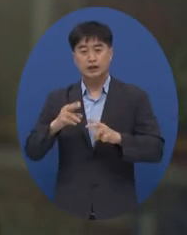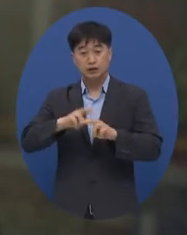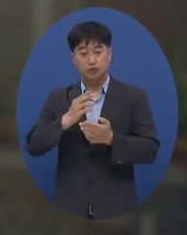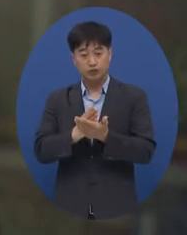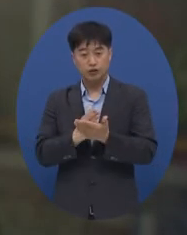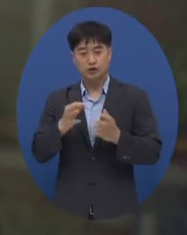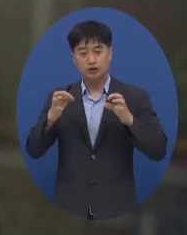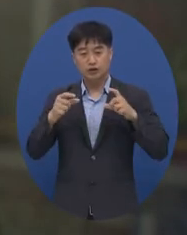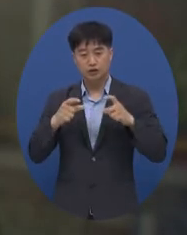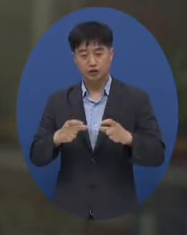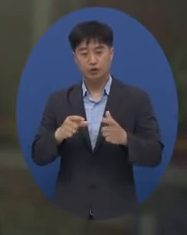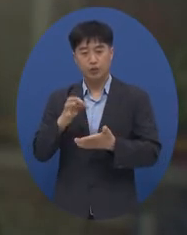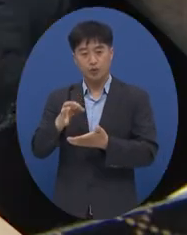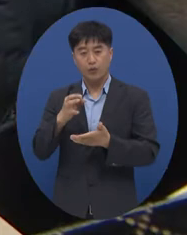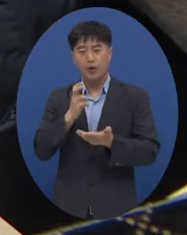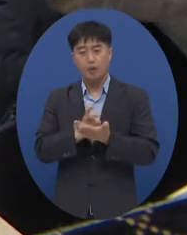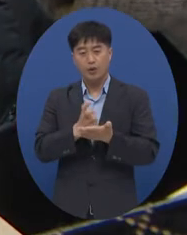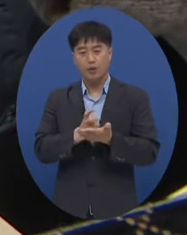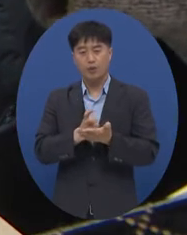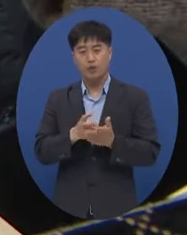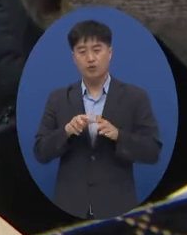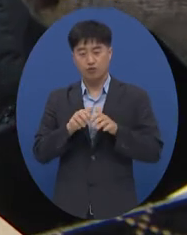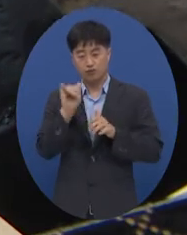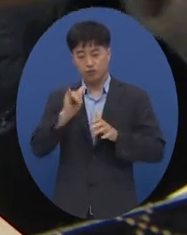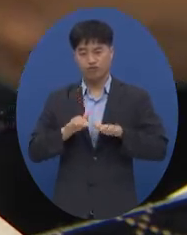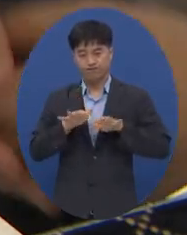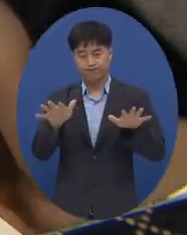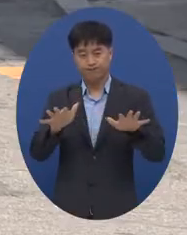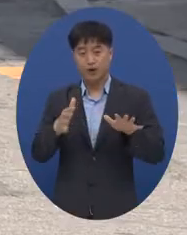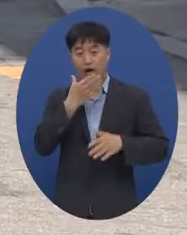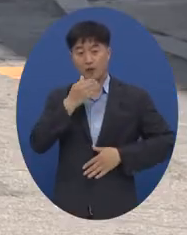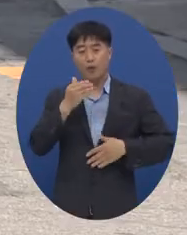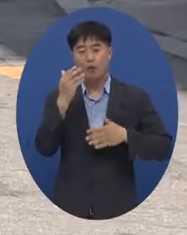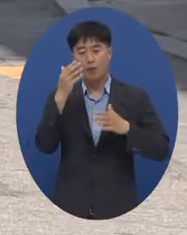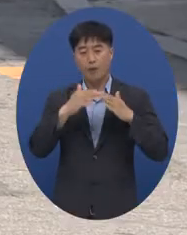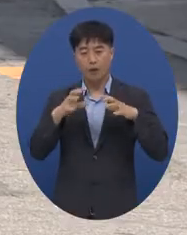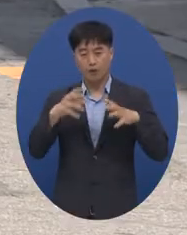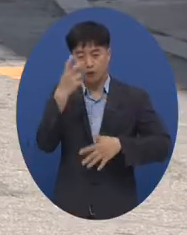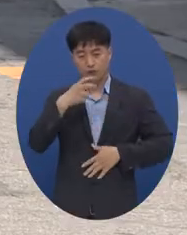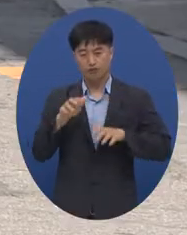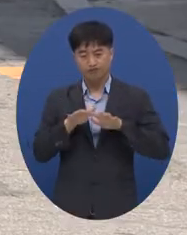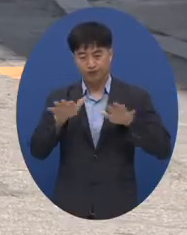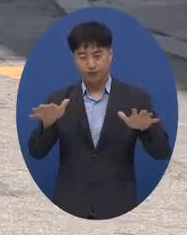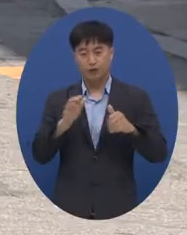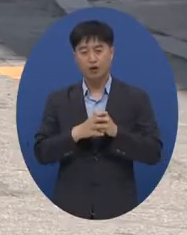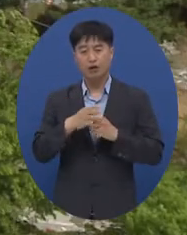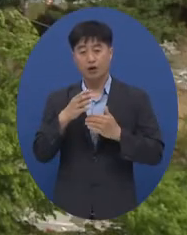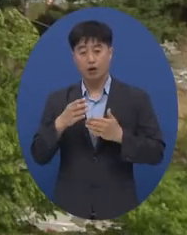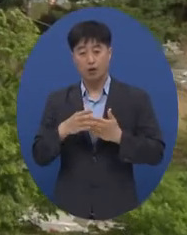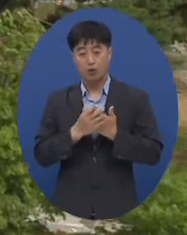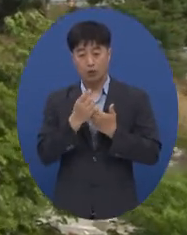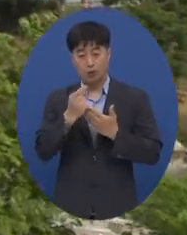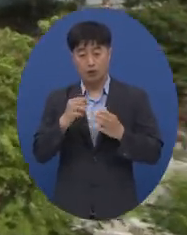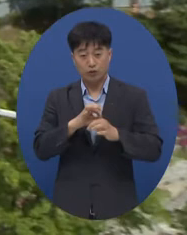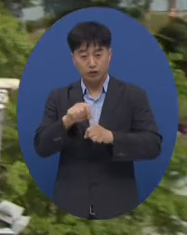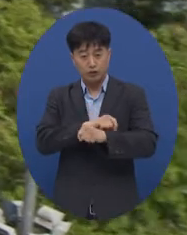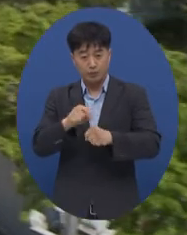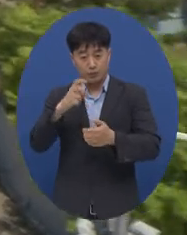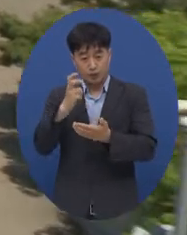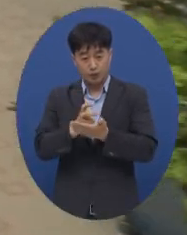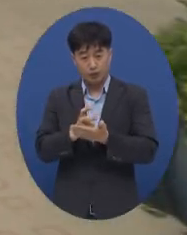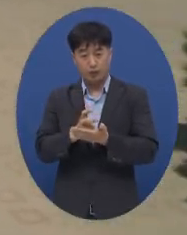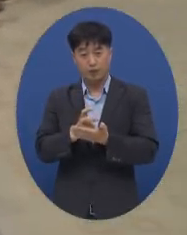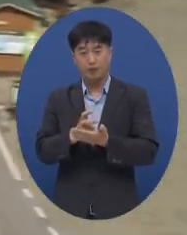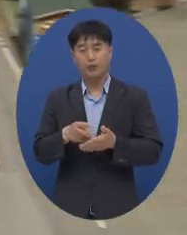일자리 분야는 지역화폐 법 제도화 통한 전국 확대와 행복마을관리소 전국 확대, 남북평화협력 분야는